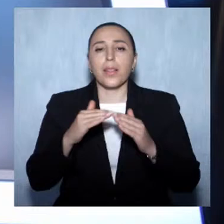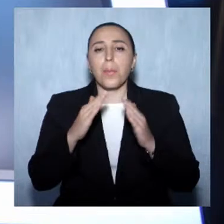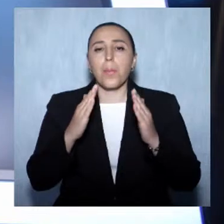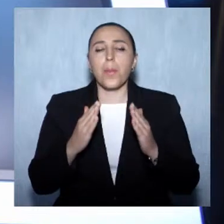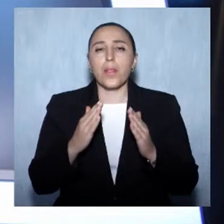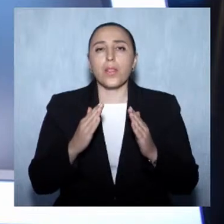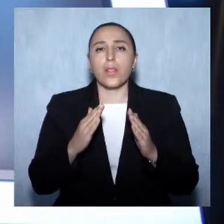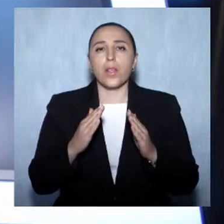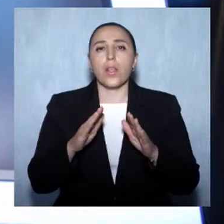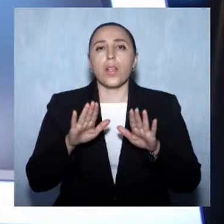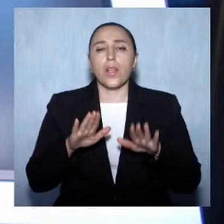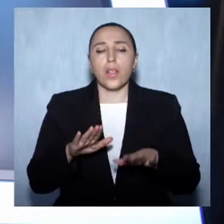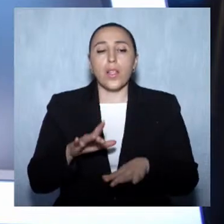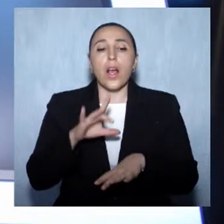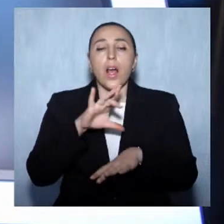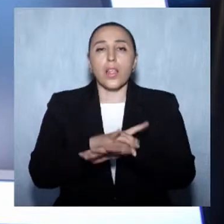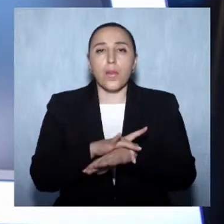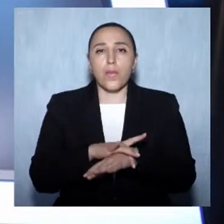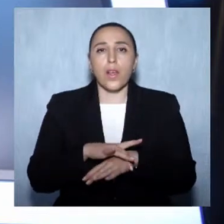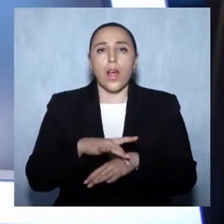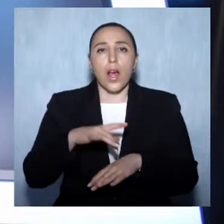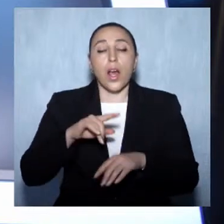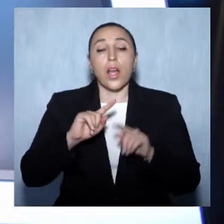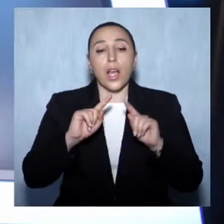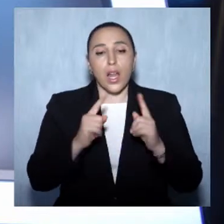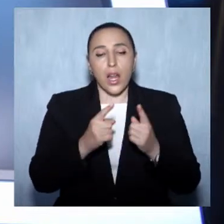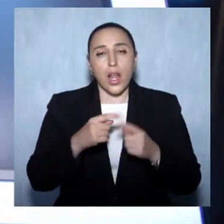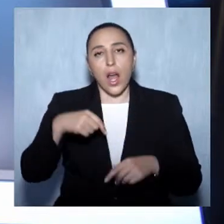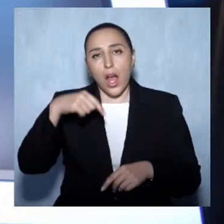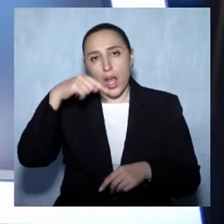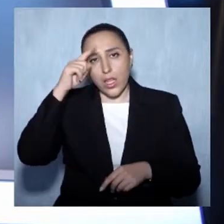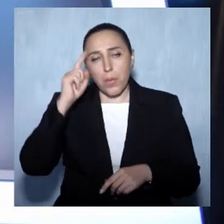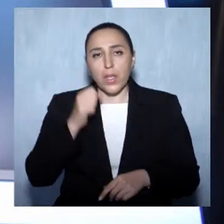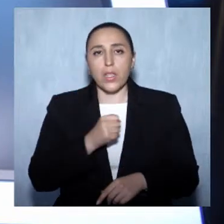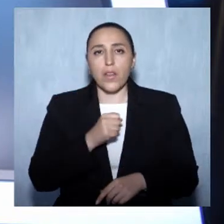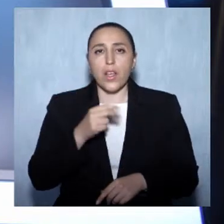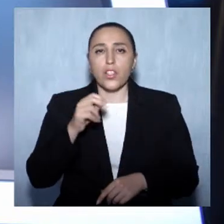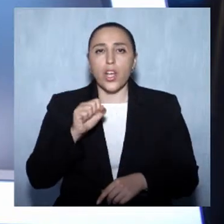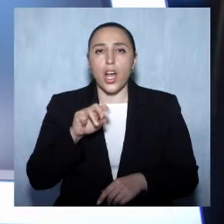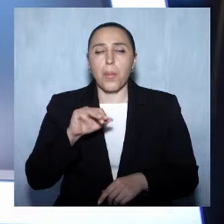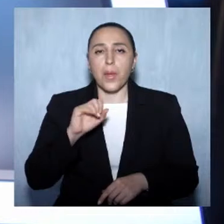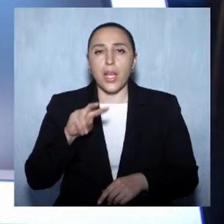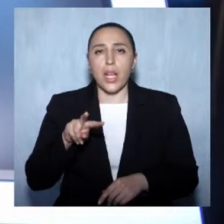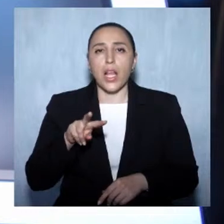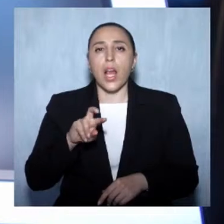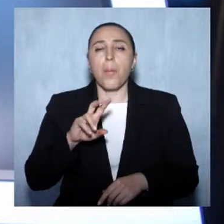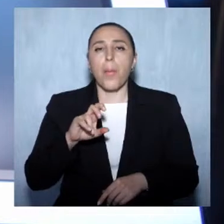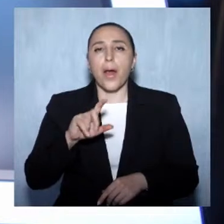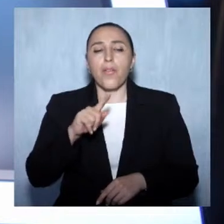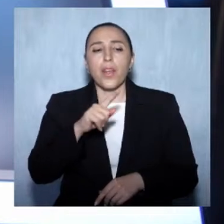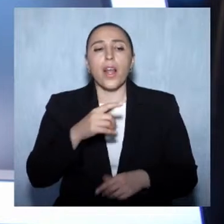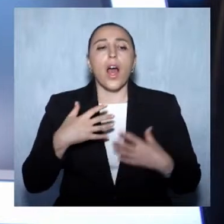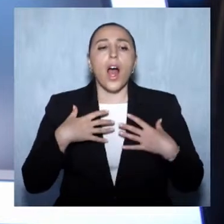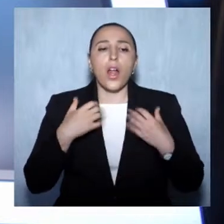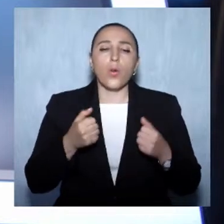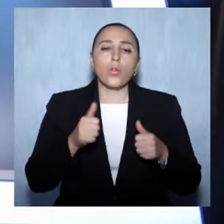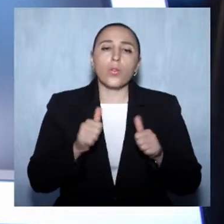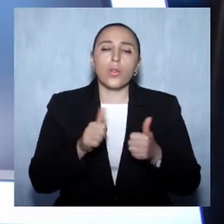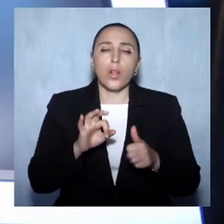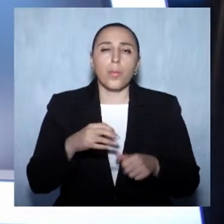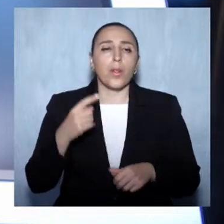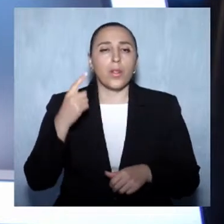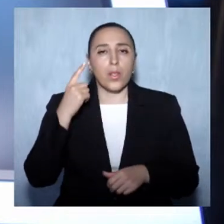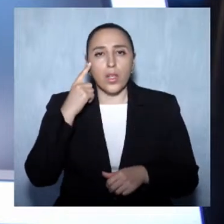մեկում հայտնաբերված այժմ կալանավորված Ադրբեջանի զինվոր Ջամիլ Բաբայևին, ծանոթացել նրա առողջական վիճակին։